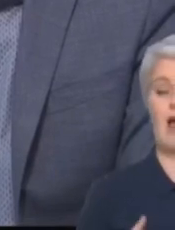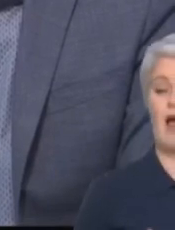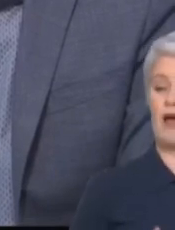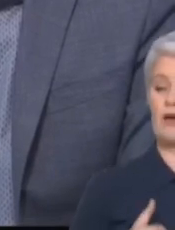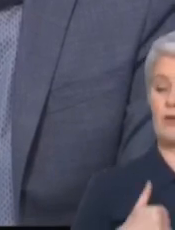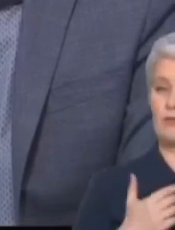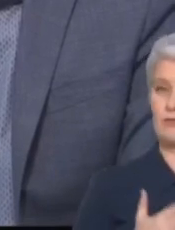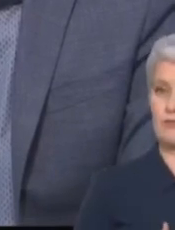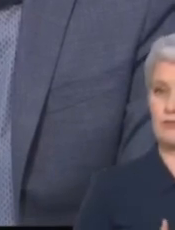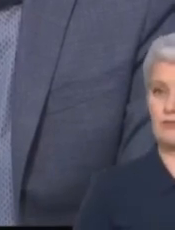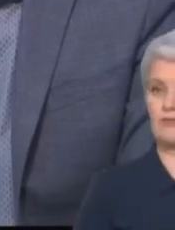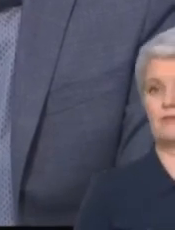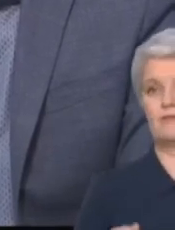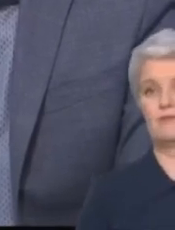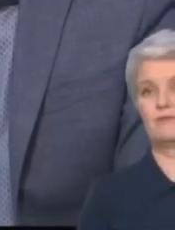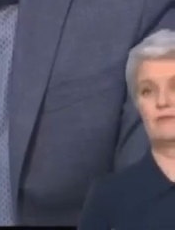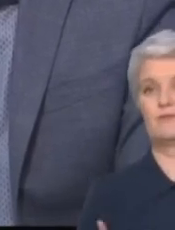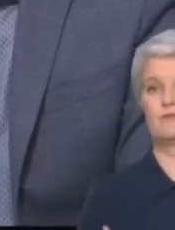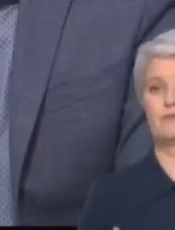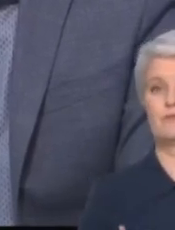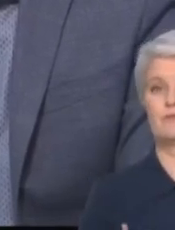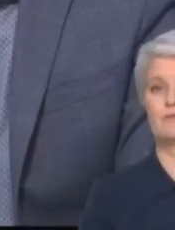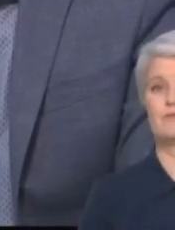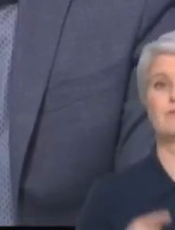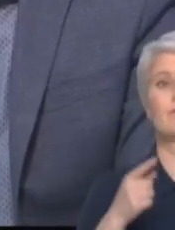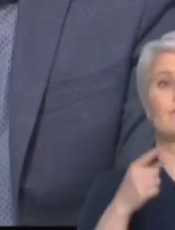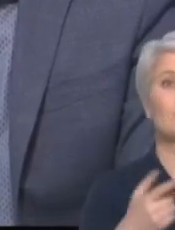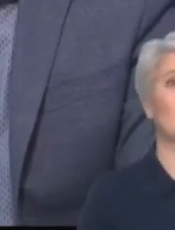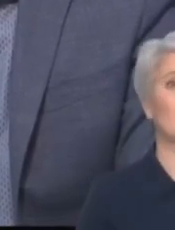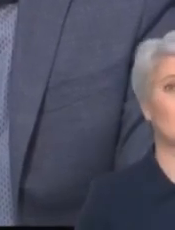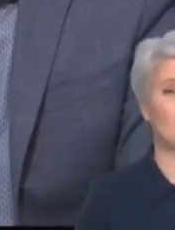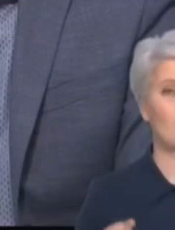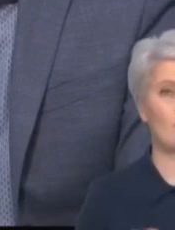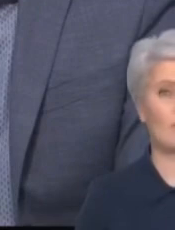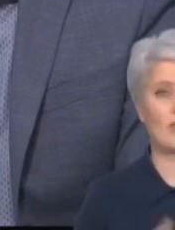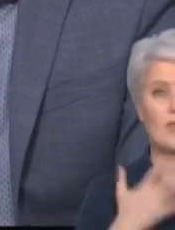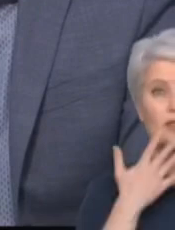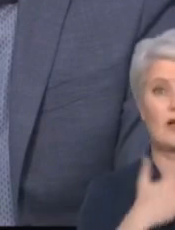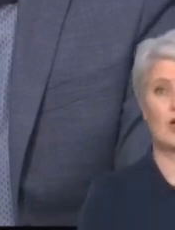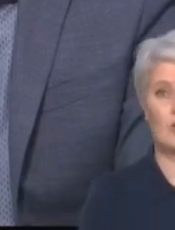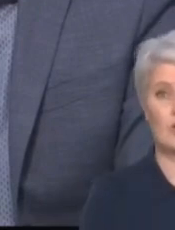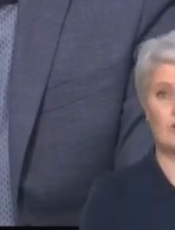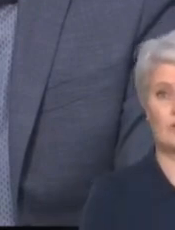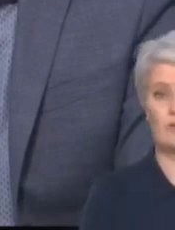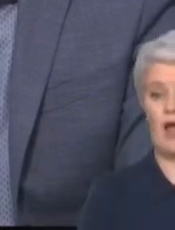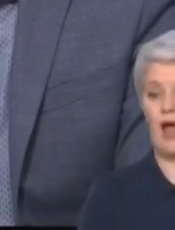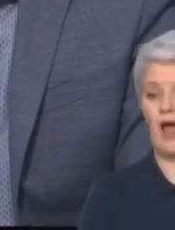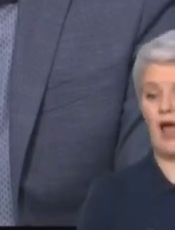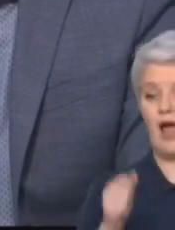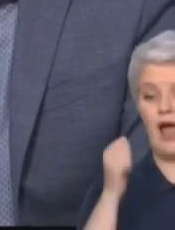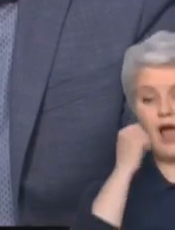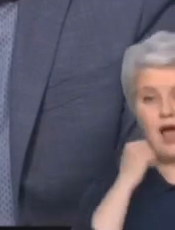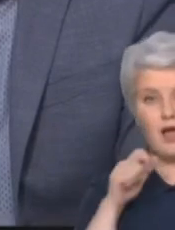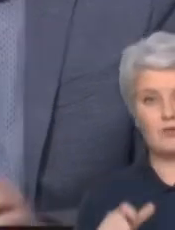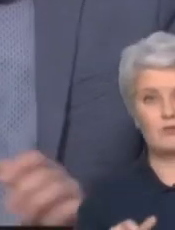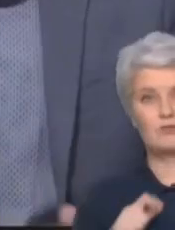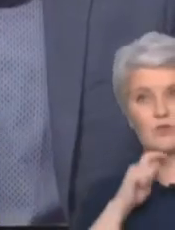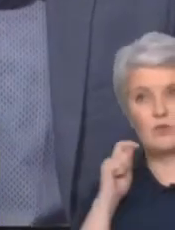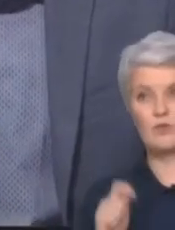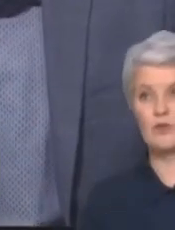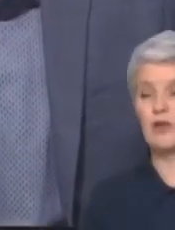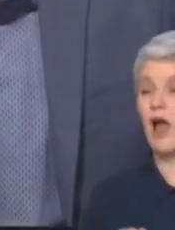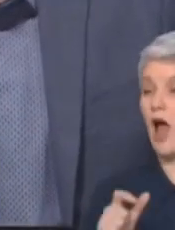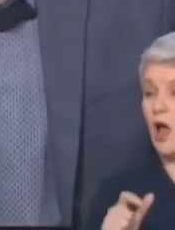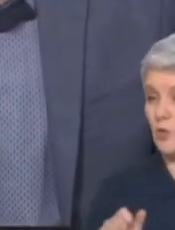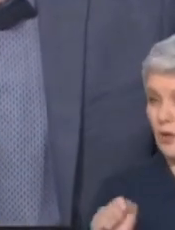чи, можливо, там вони далеко знаходяться. Це може бути людина за кордоном, а тут людина в Україні. А людина,